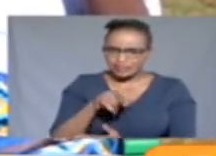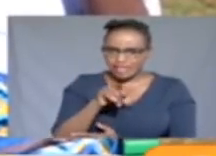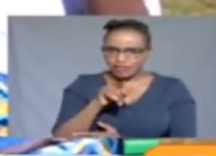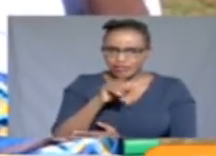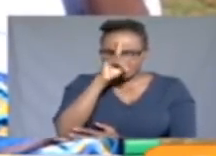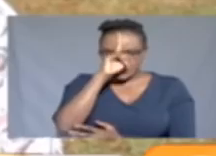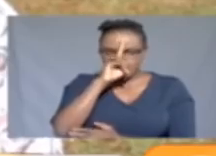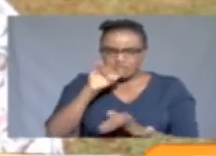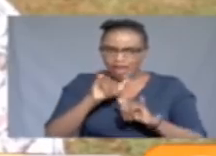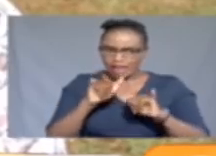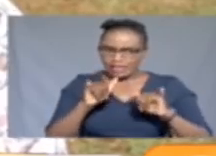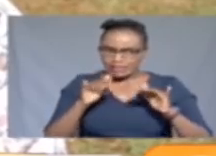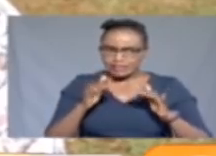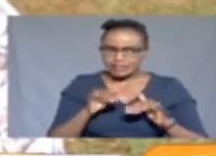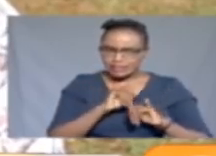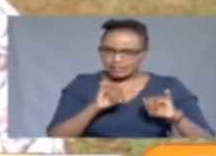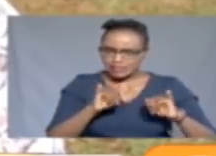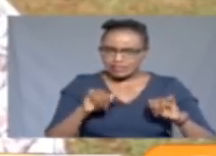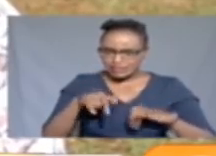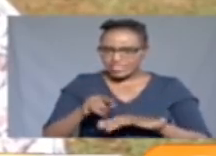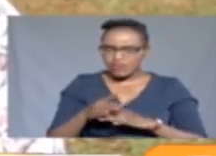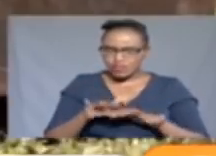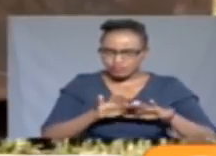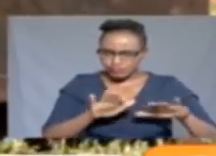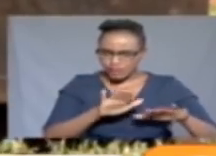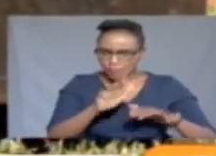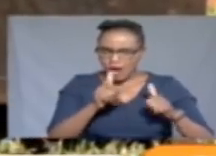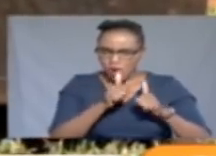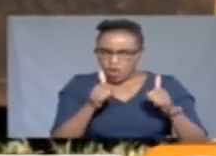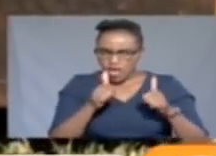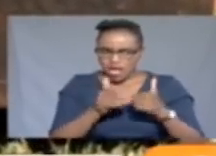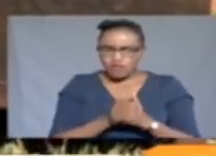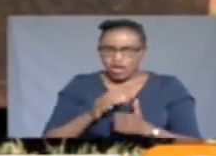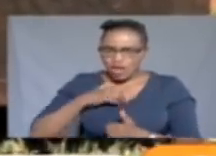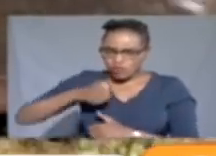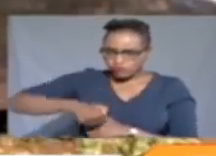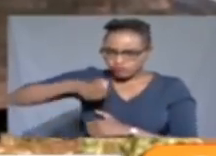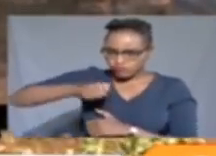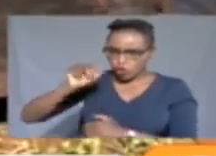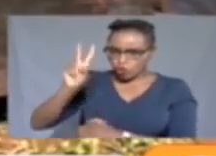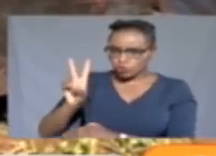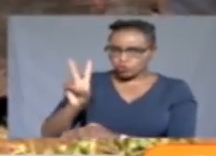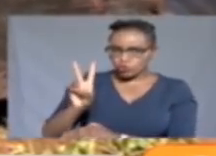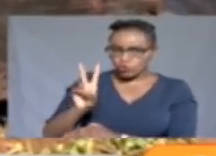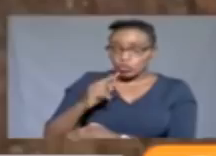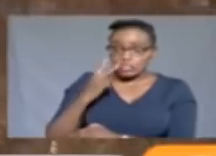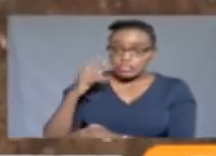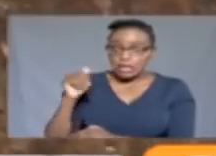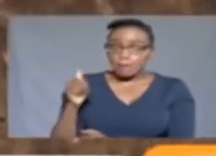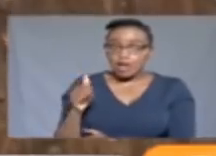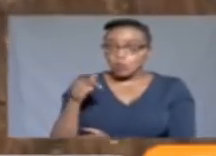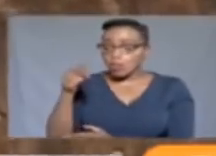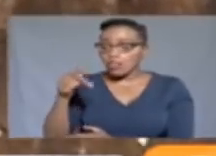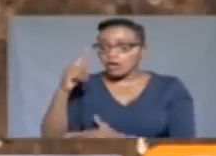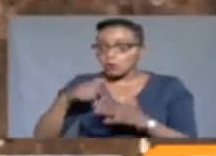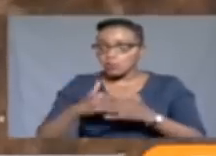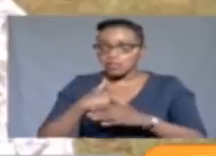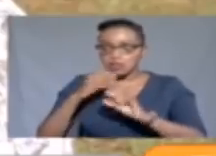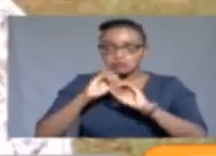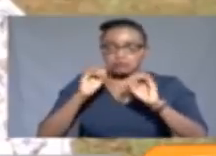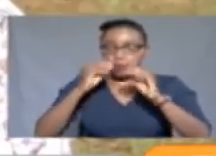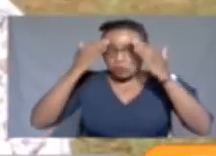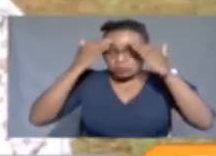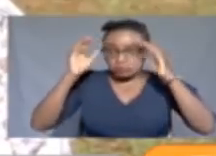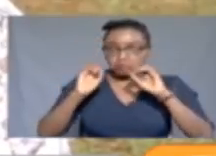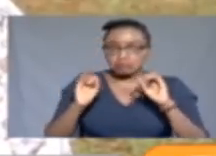Mzee ni msafi sana. Mzee anajitandikia bedroom yake. Mzee ako na boxes zake 2. Hatujaiona ile kitu iko ndani.